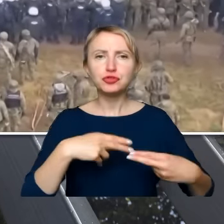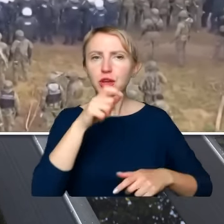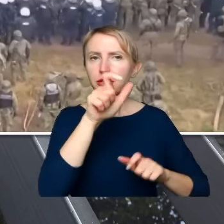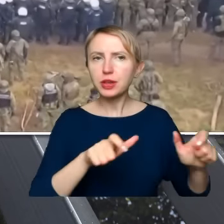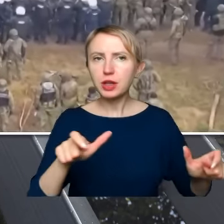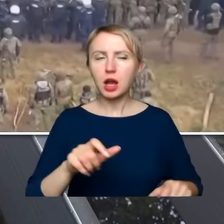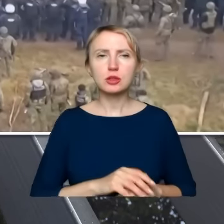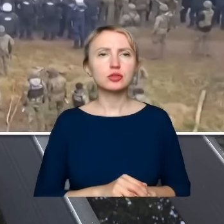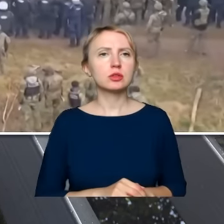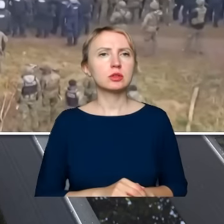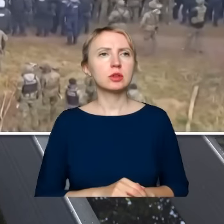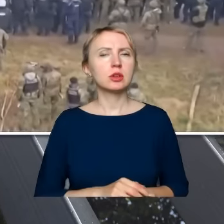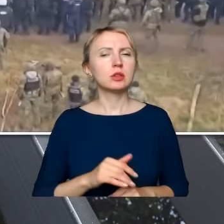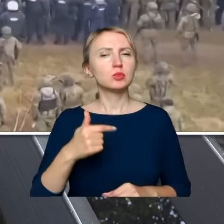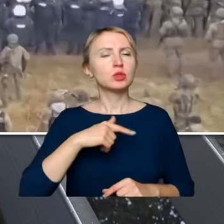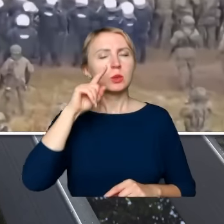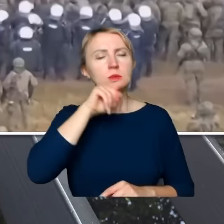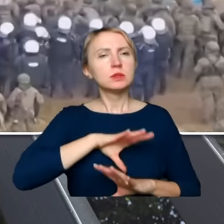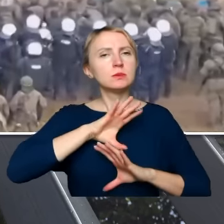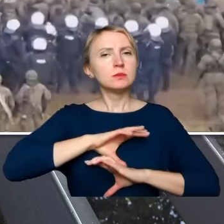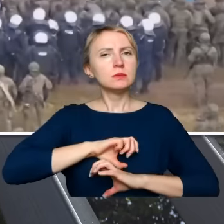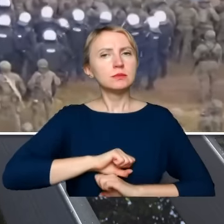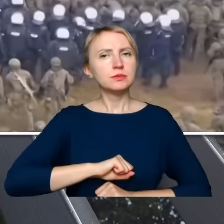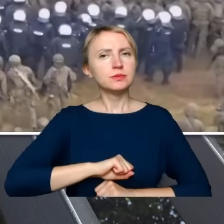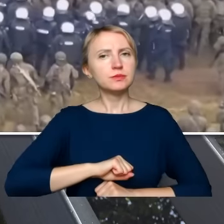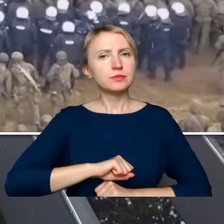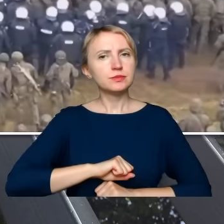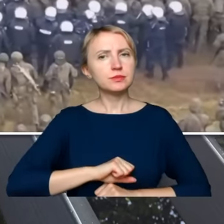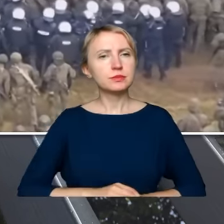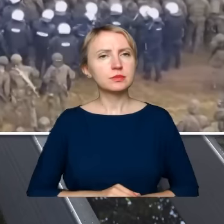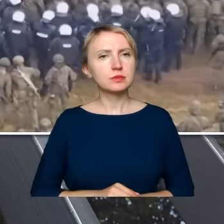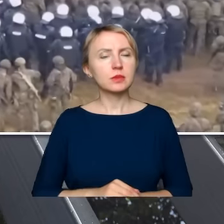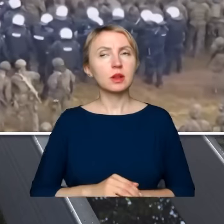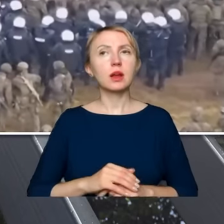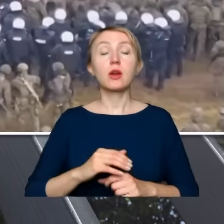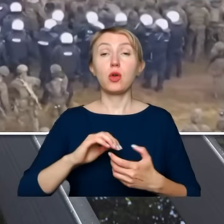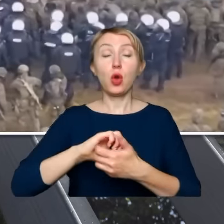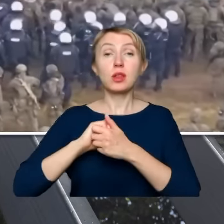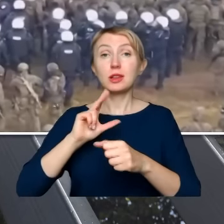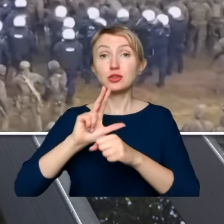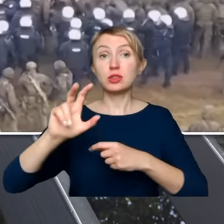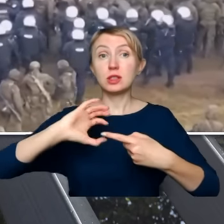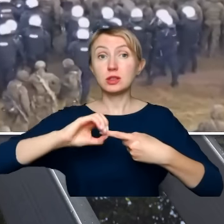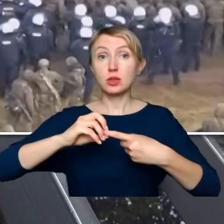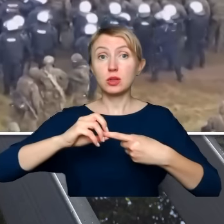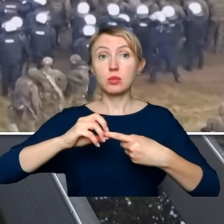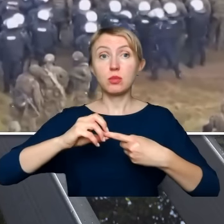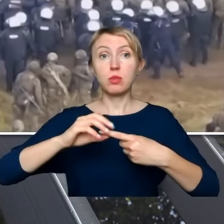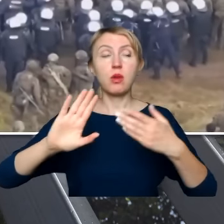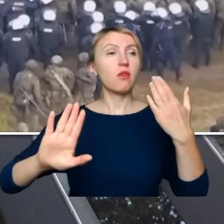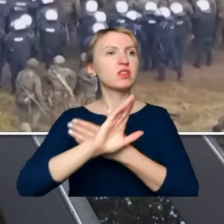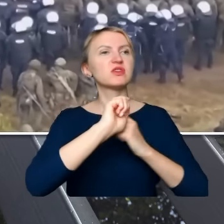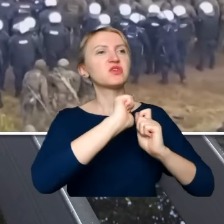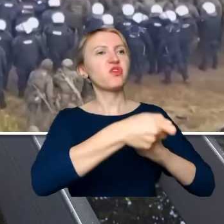to ja wytrzymać to psychicznie, i która po dojściu do władzy koalicji 13 grudnia została demonstracyjnie zwolniona.